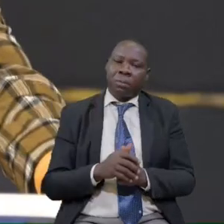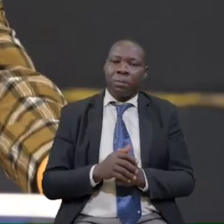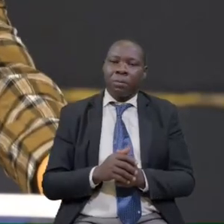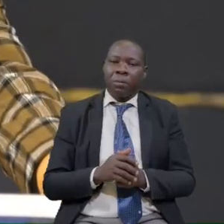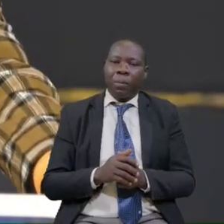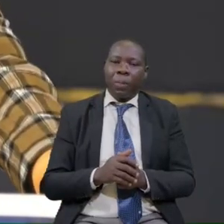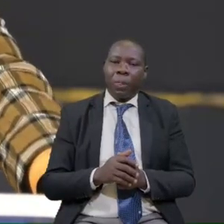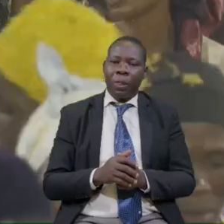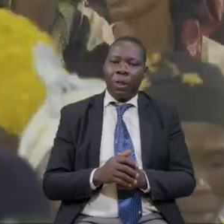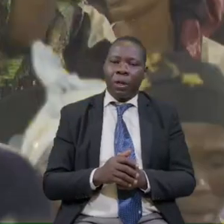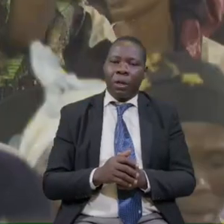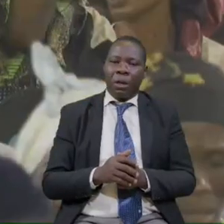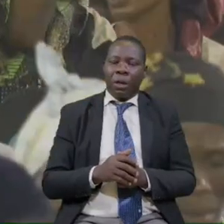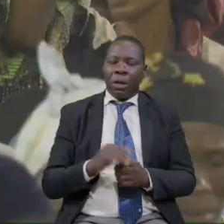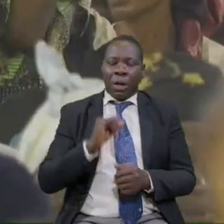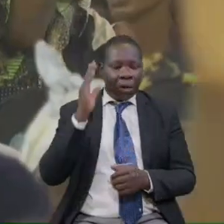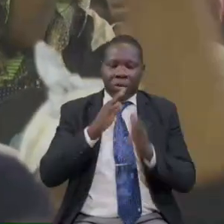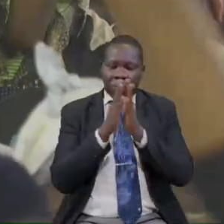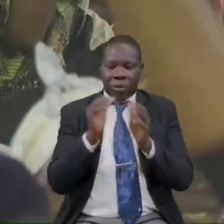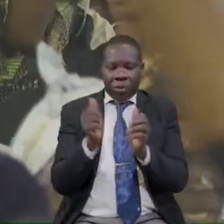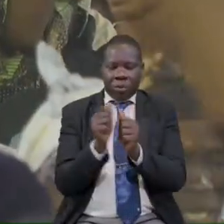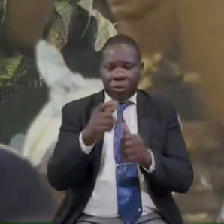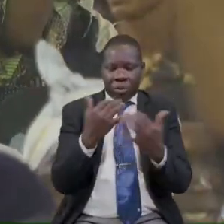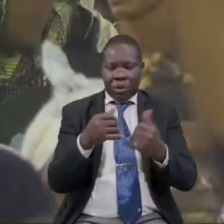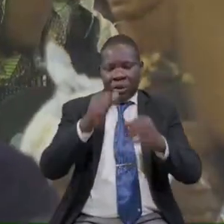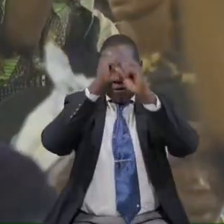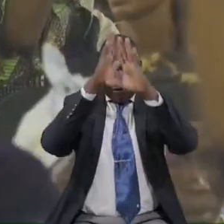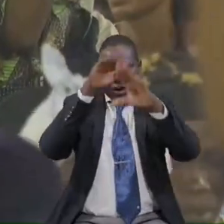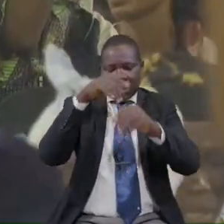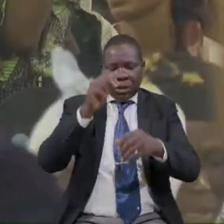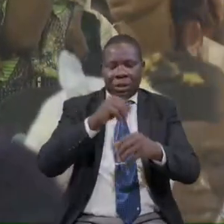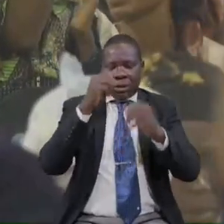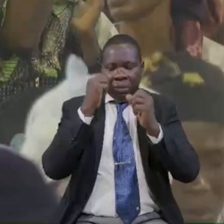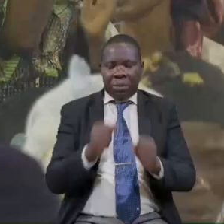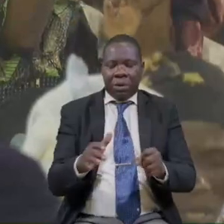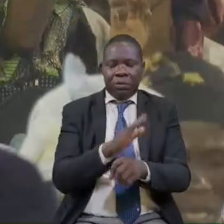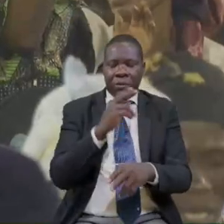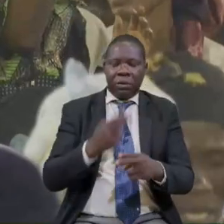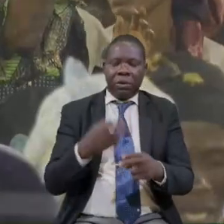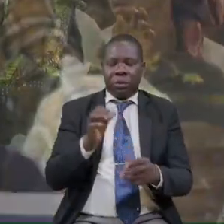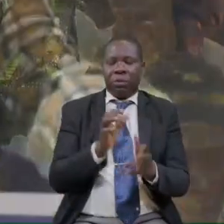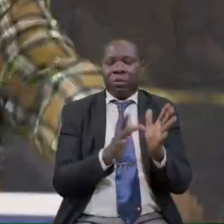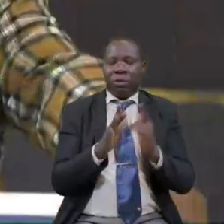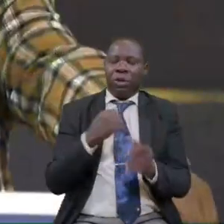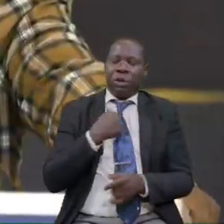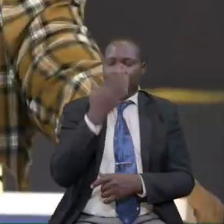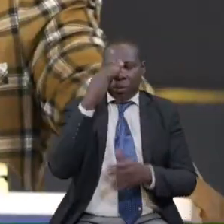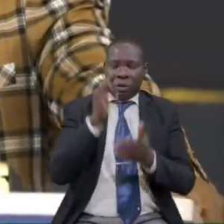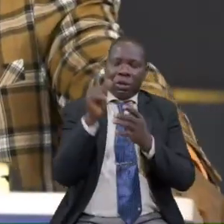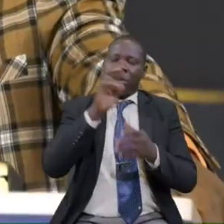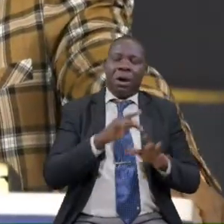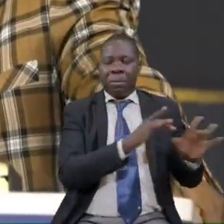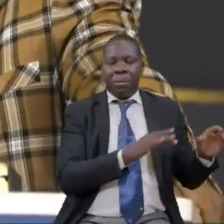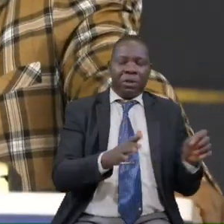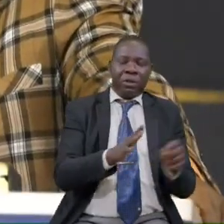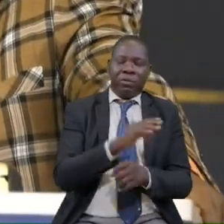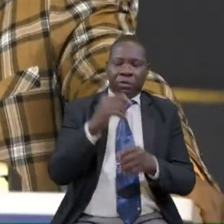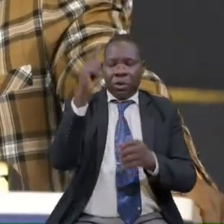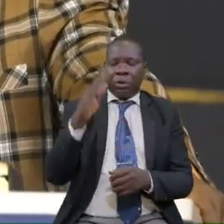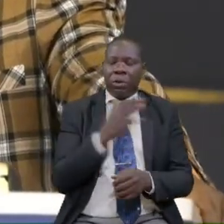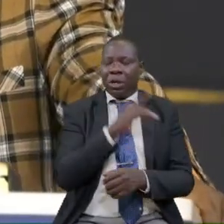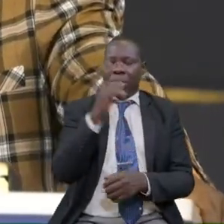Je prie avec vous maintenant, Père, au nom puissant de Jésus. Nous savons que tu es le Dieu miséricordieux.